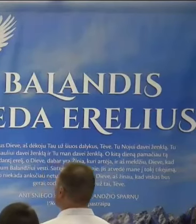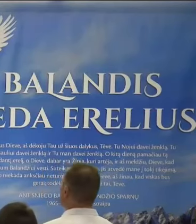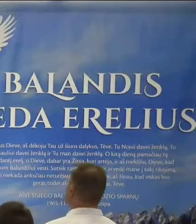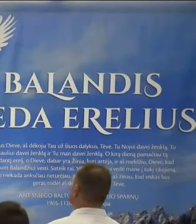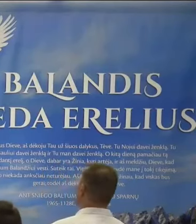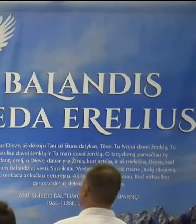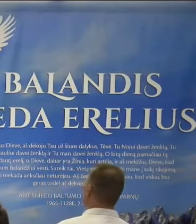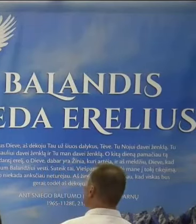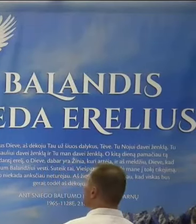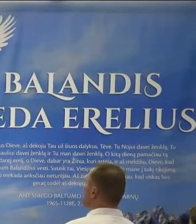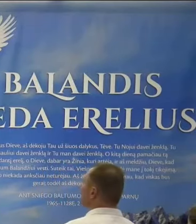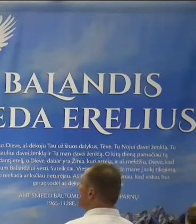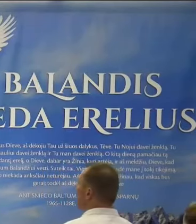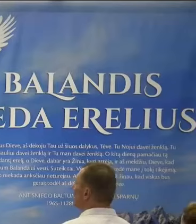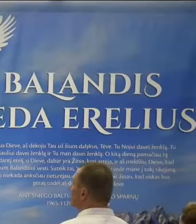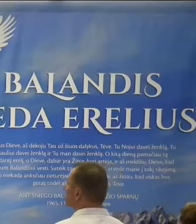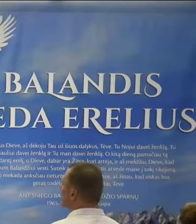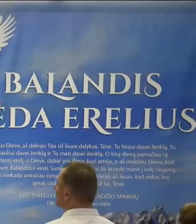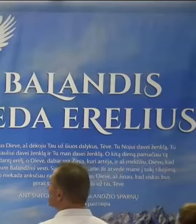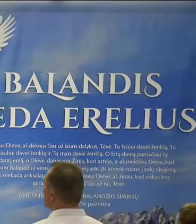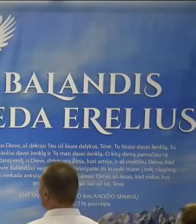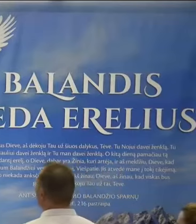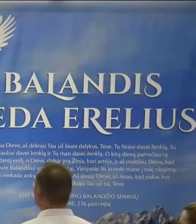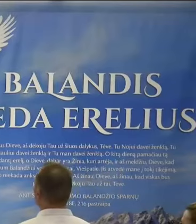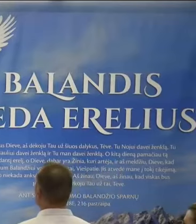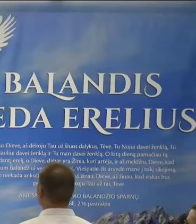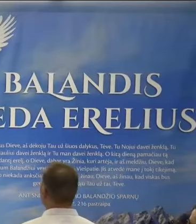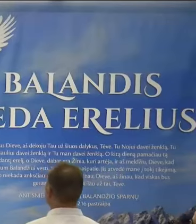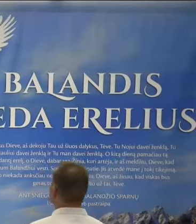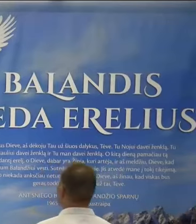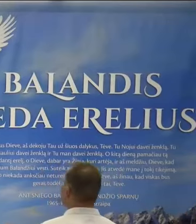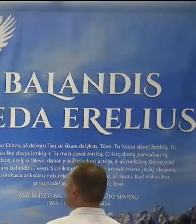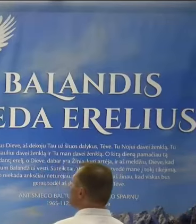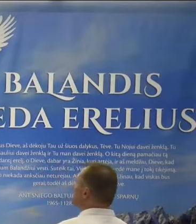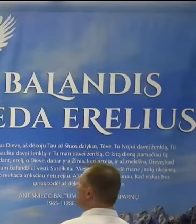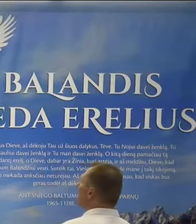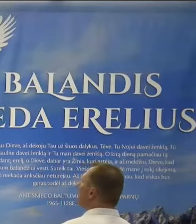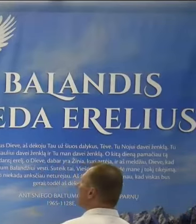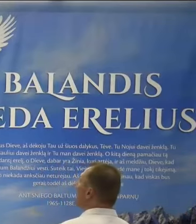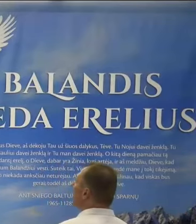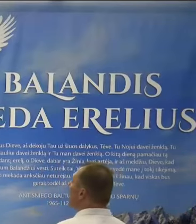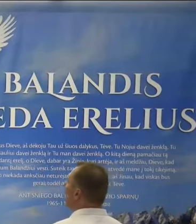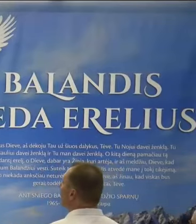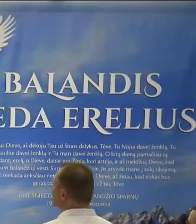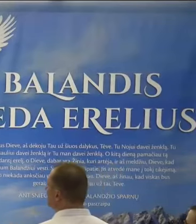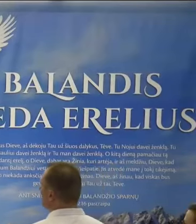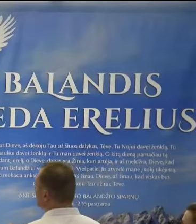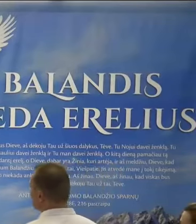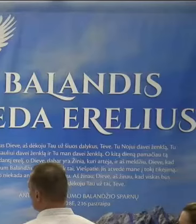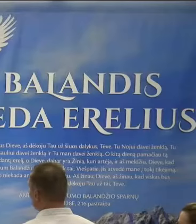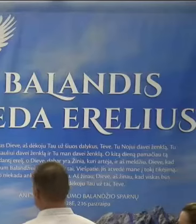Nuostabus, nuostabus, Jėzus nuostabus, Jisai